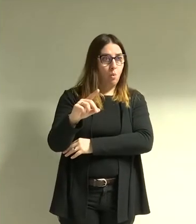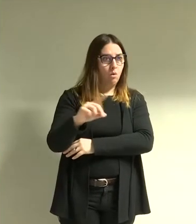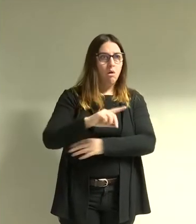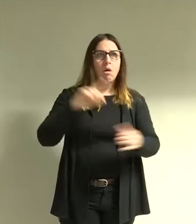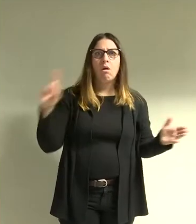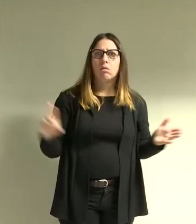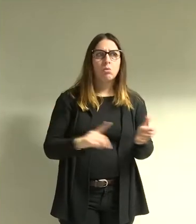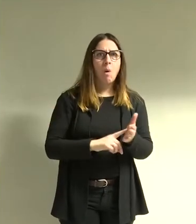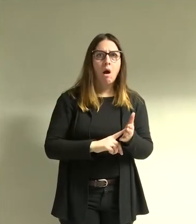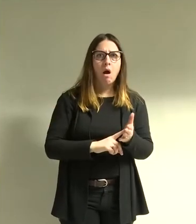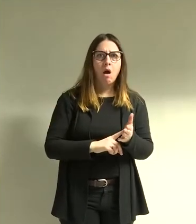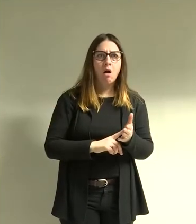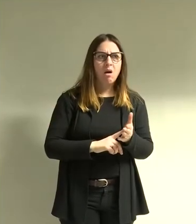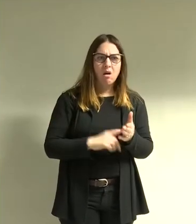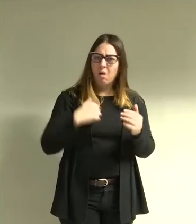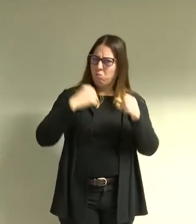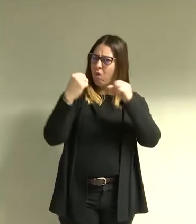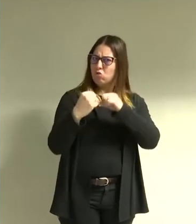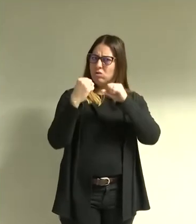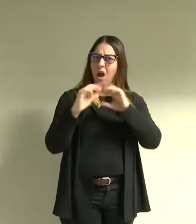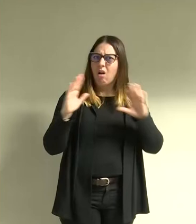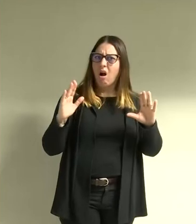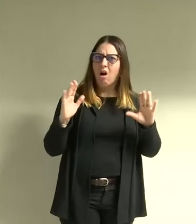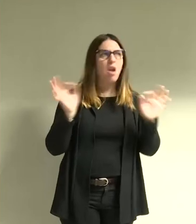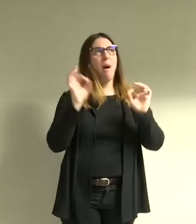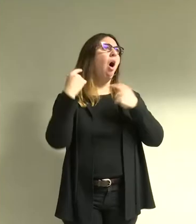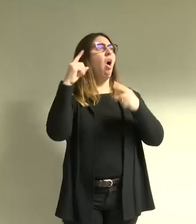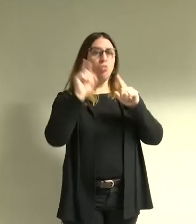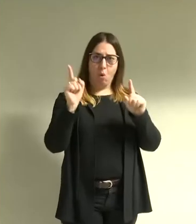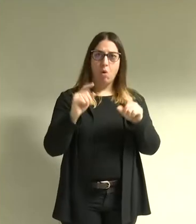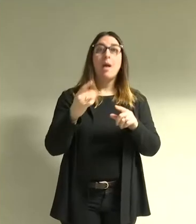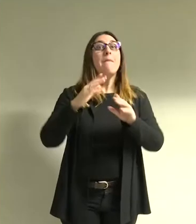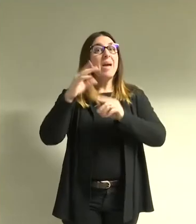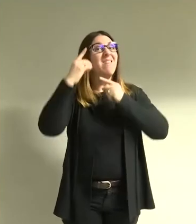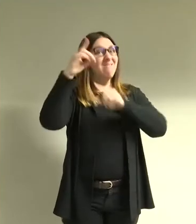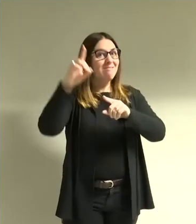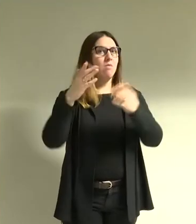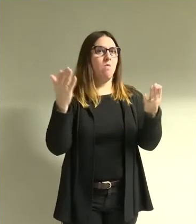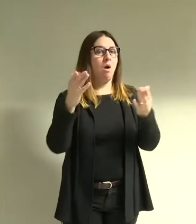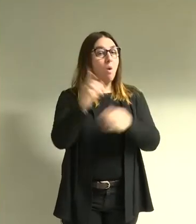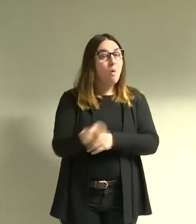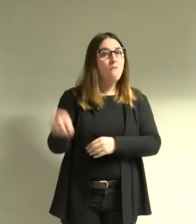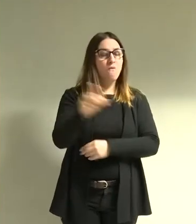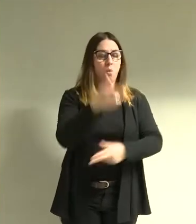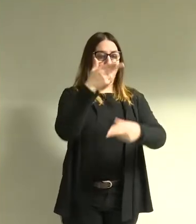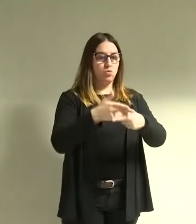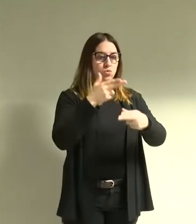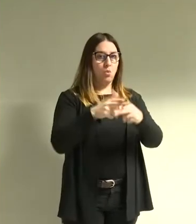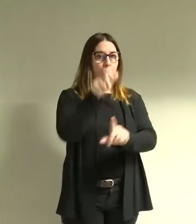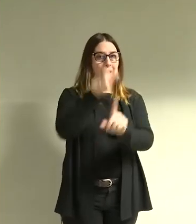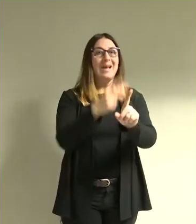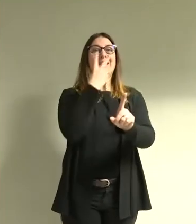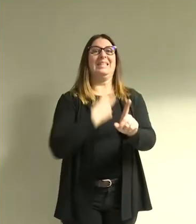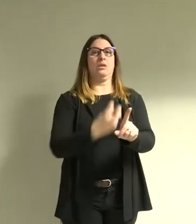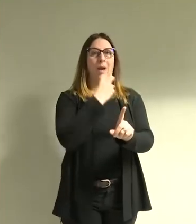je ne conteste absolument pas ce point ce que je conteste c'est que vous appeliez ça des citoyens hors